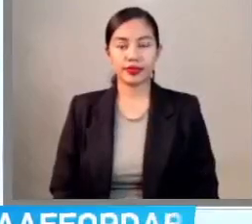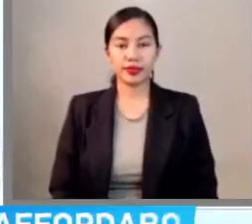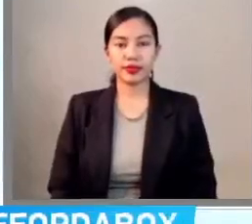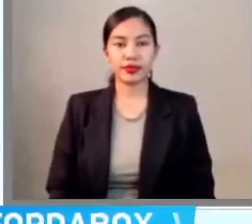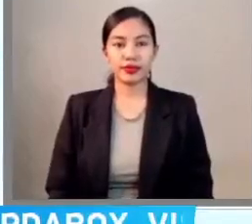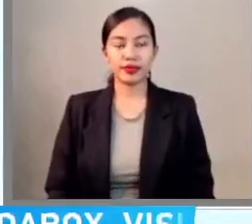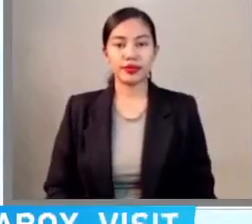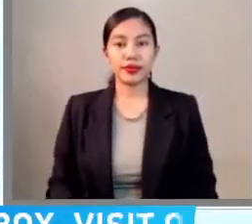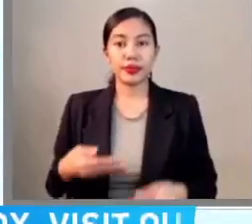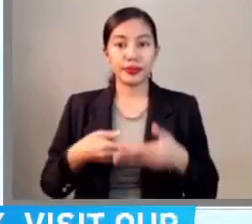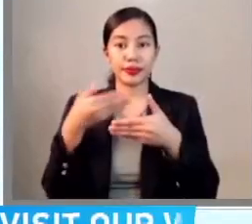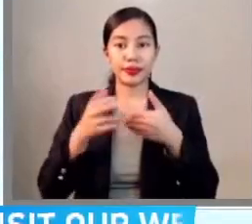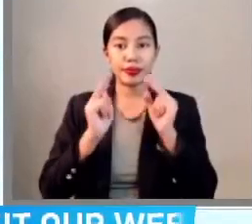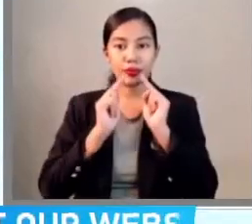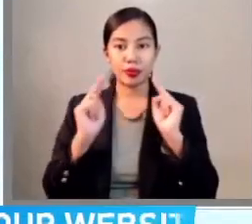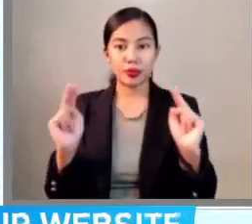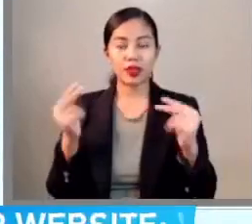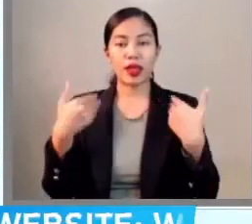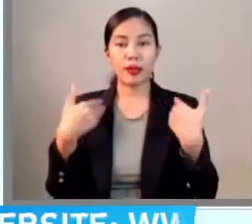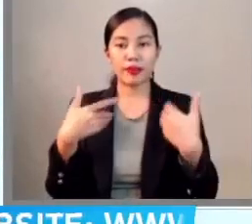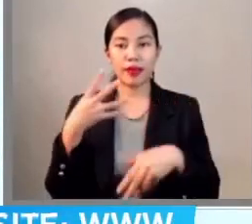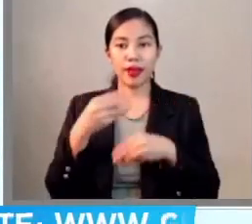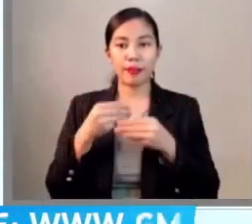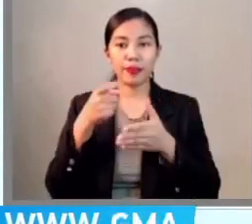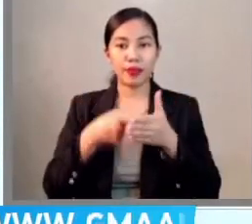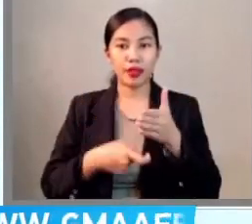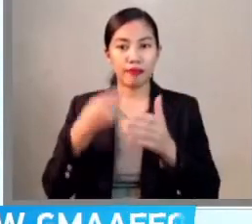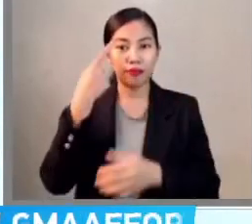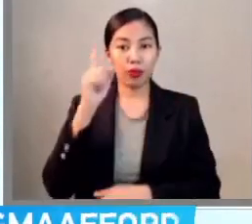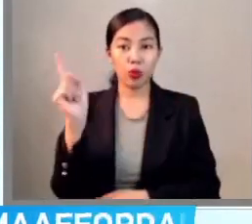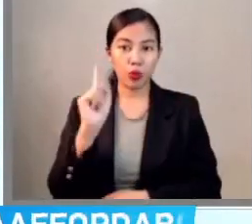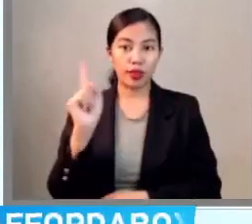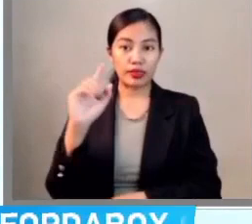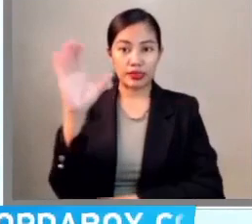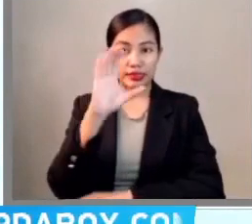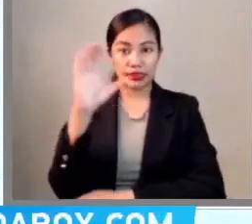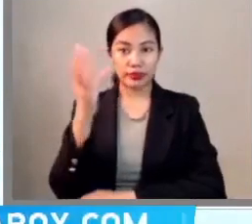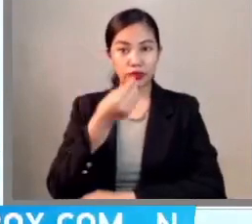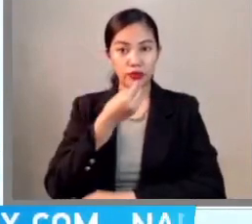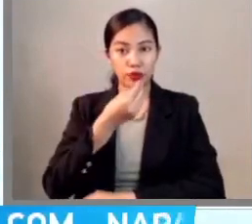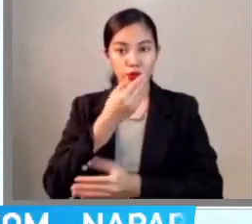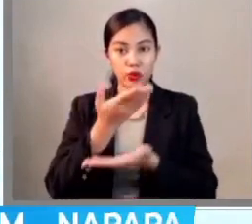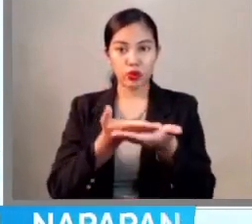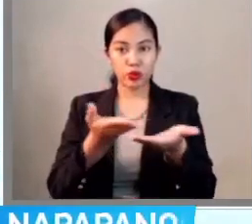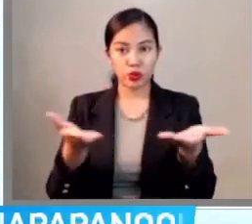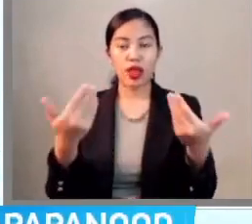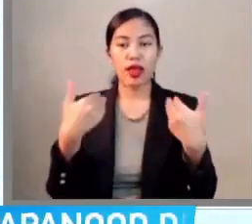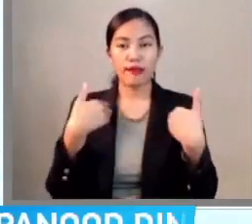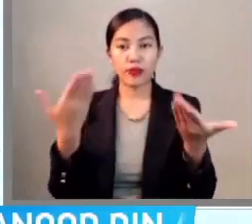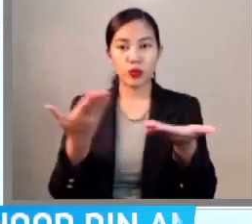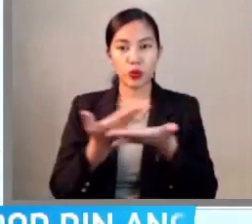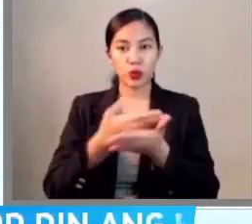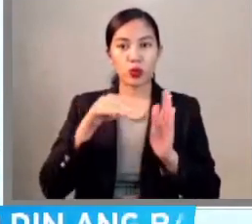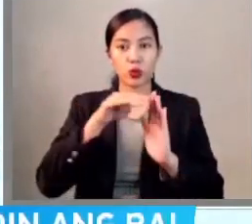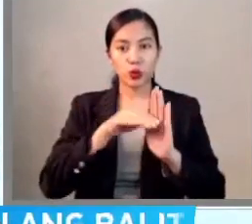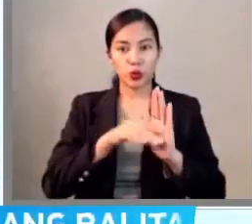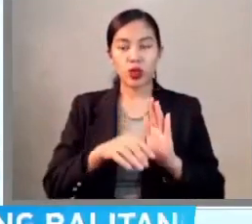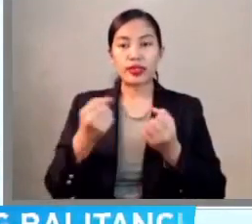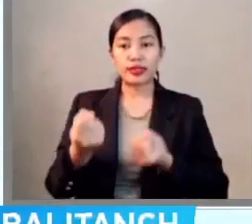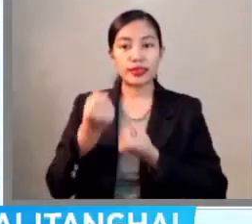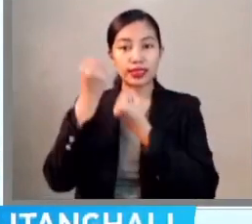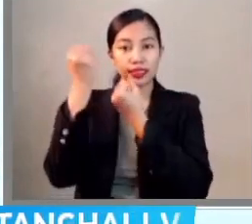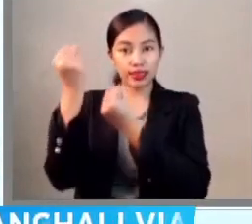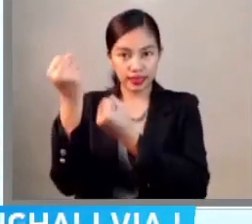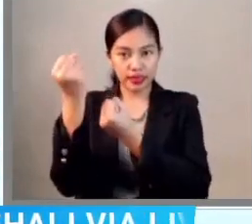Samantala, tumaas ang presyo ng ilang noche buena items, kaya maglalabas daw ng bagong SRP o suggested retail price guide